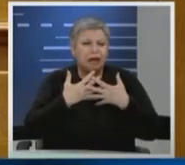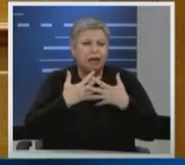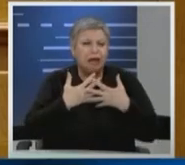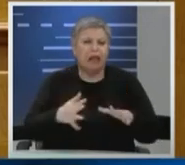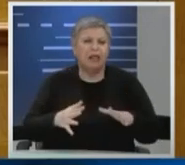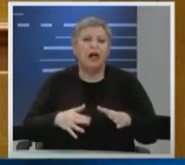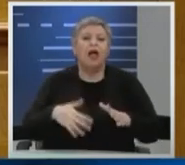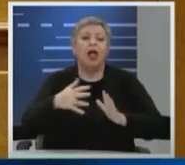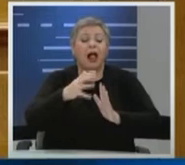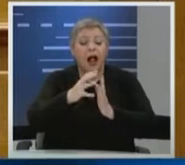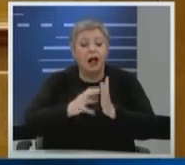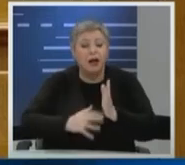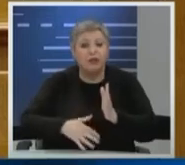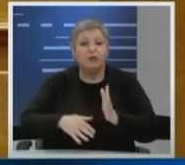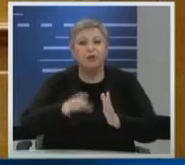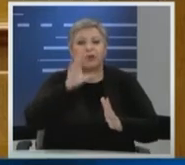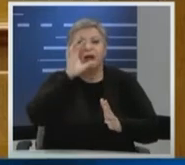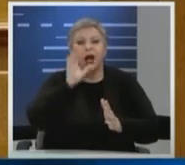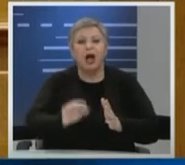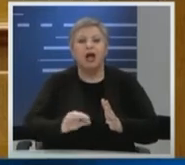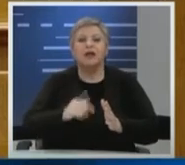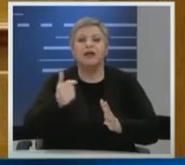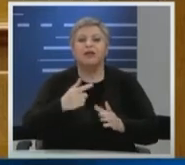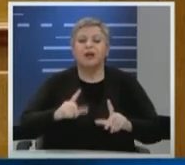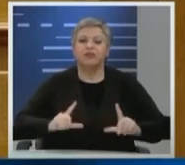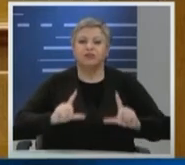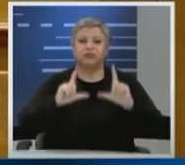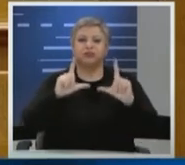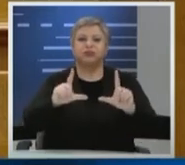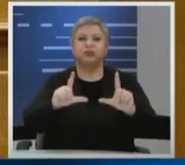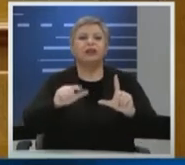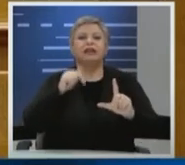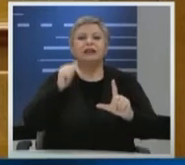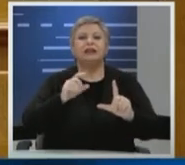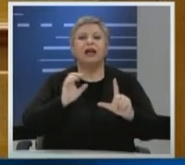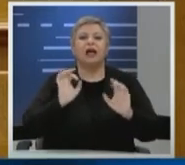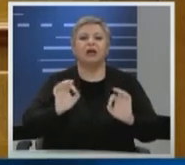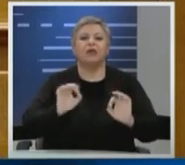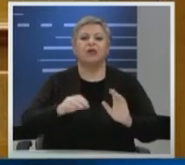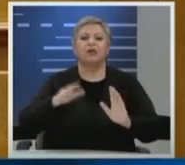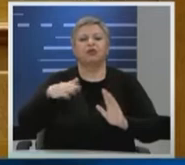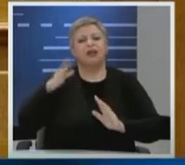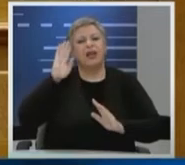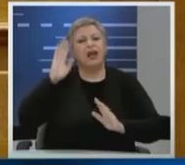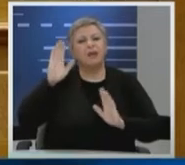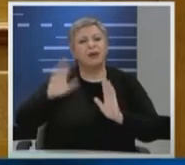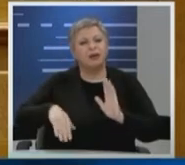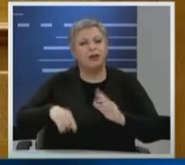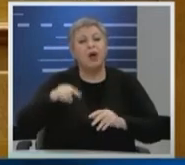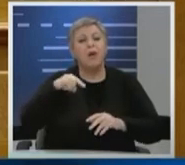πνεύμα και το γράμμα του ασφαλιστικού συστήματος Πινοσέτ. Και δεν είναι βεβαίως μόνο οι